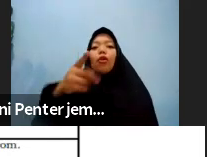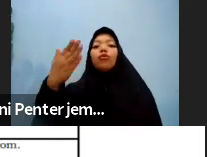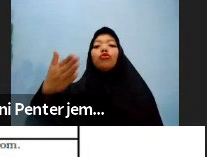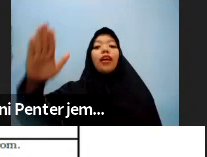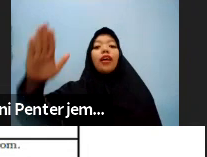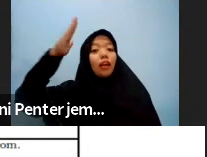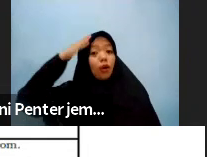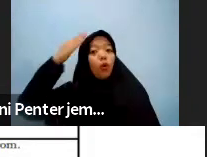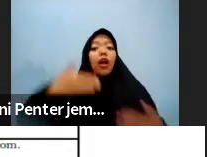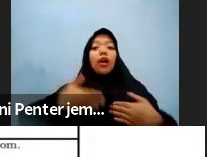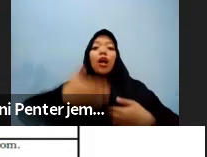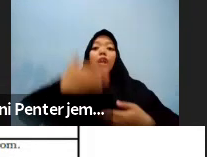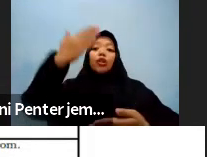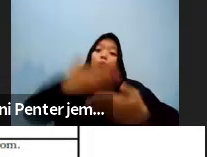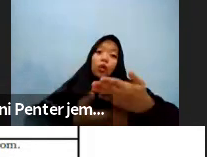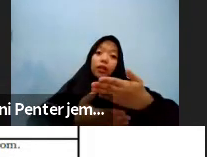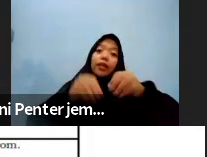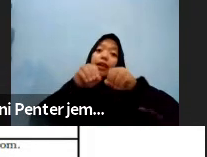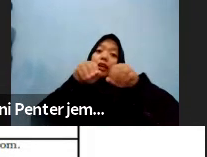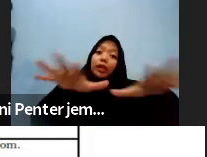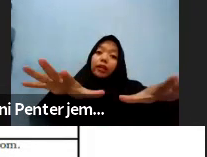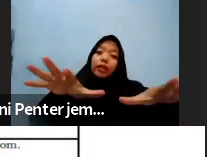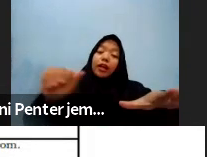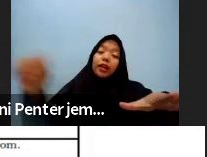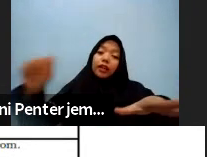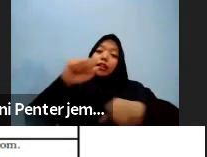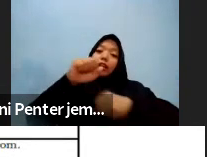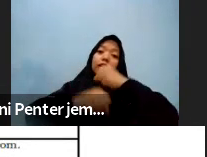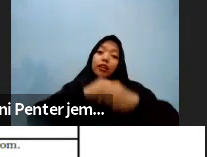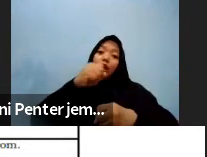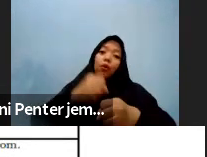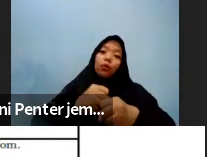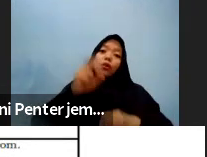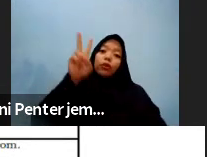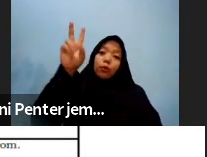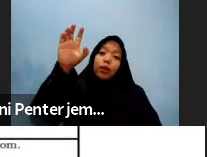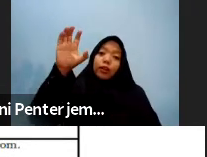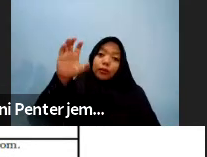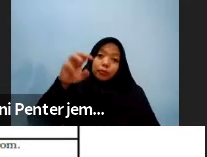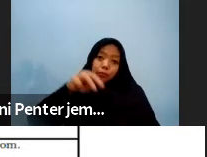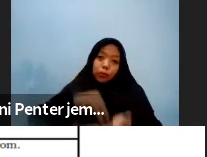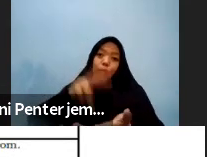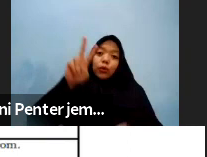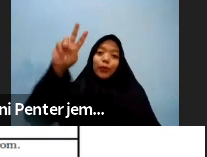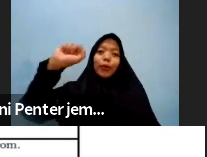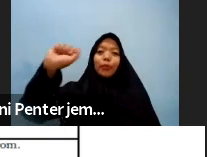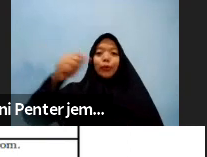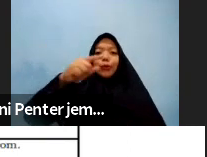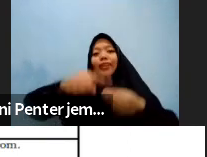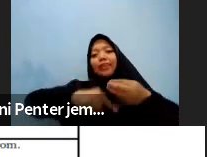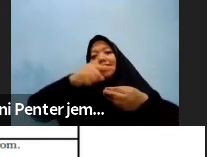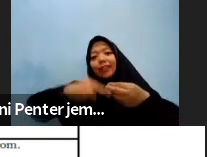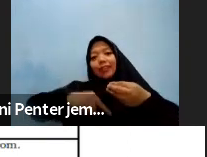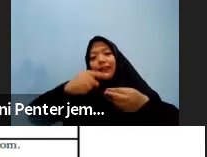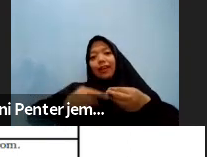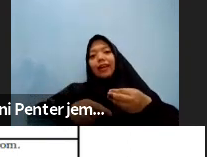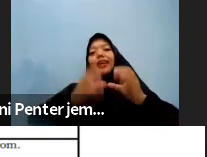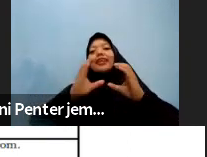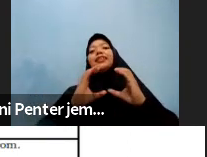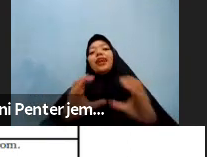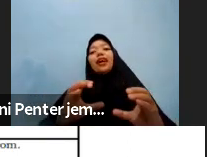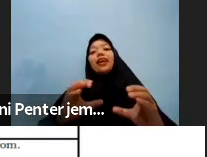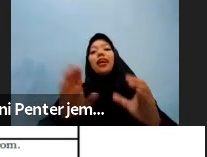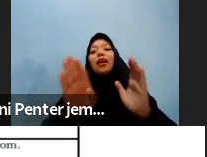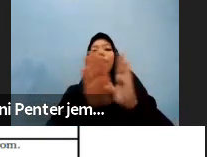surat edaran nomor 15 tahun 2020 tentang pedoman Australia Man penyelenggaraan belajar